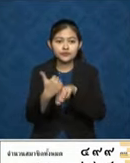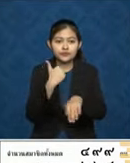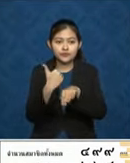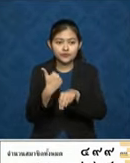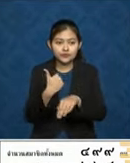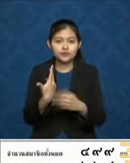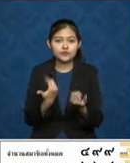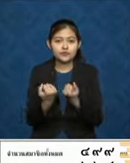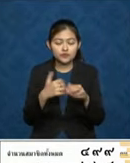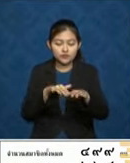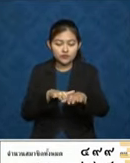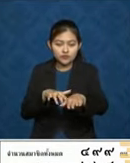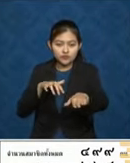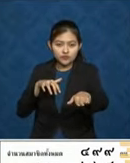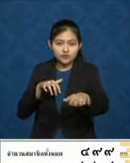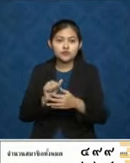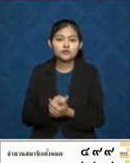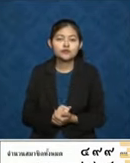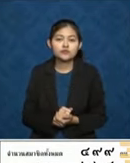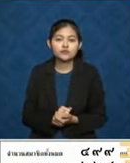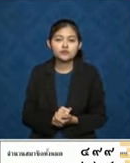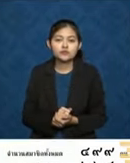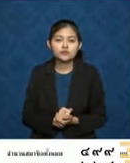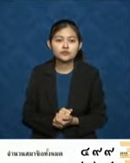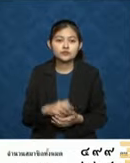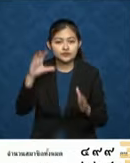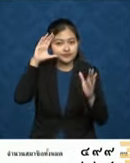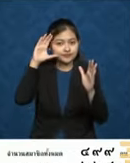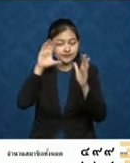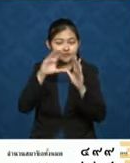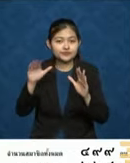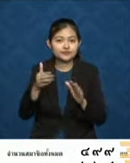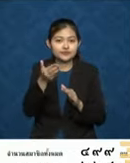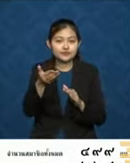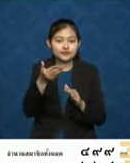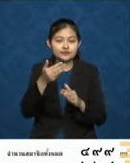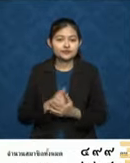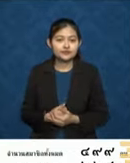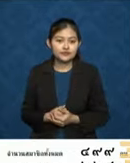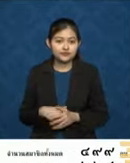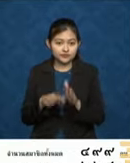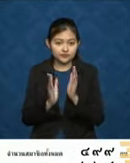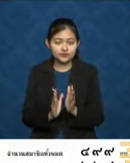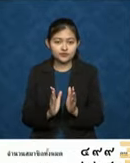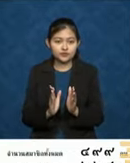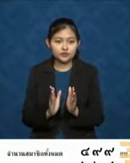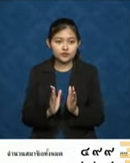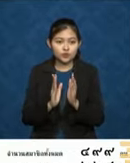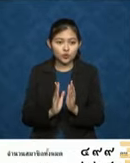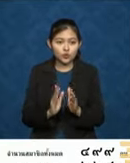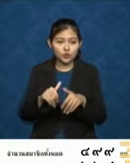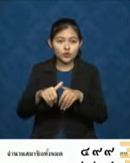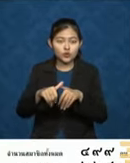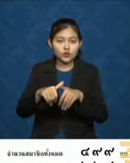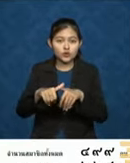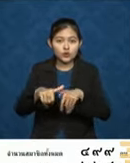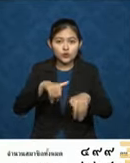ทางแยกต่างระดับฉิมพลีนะครับขอที่ 2ด้วยครับพี่น้องประชาชนที่อยู่ย่านพุทธมณฑลจังหวัด